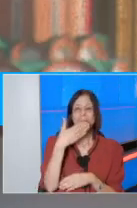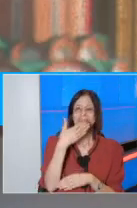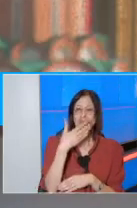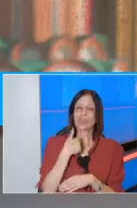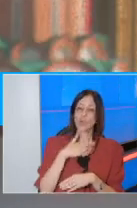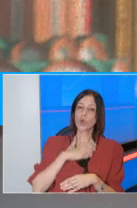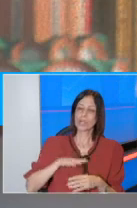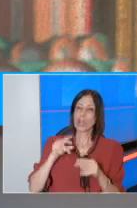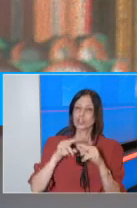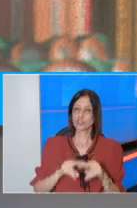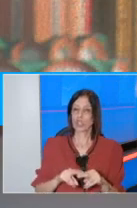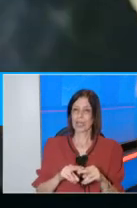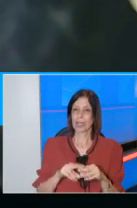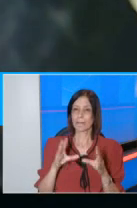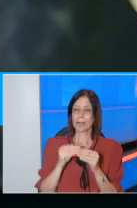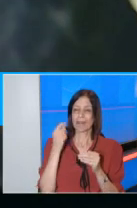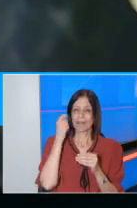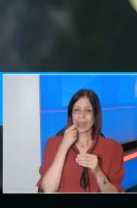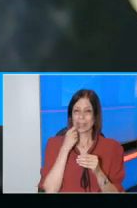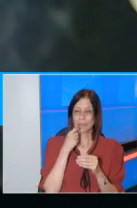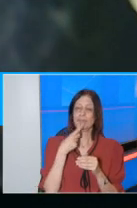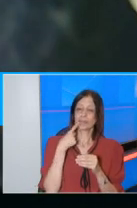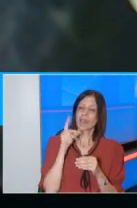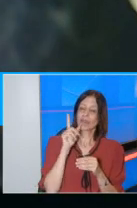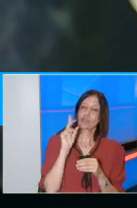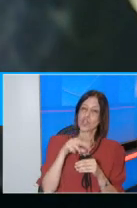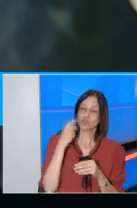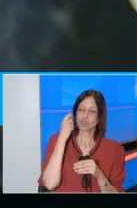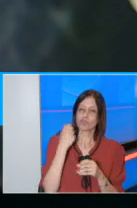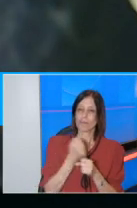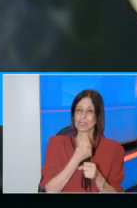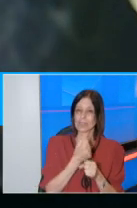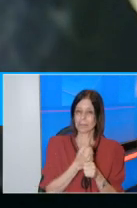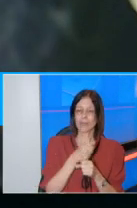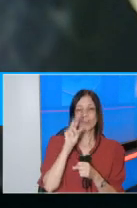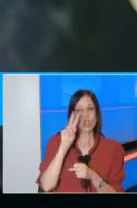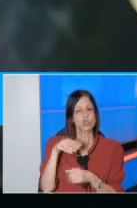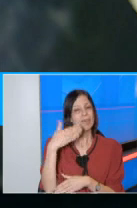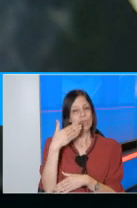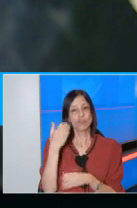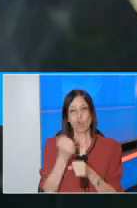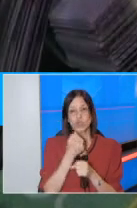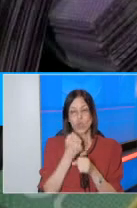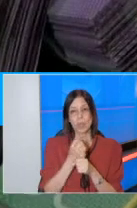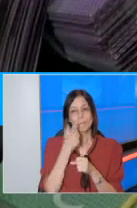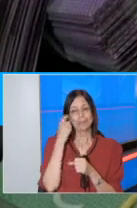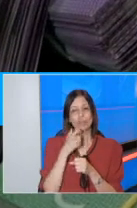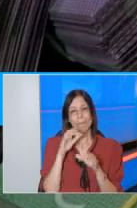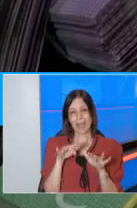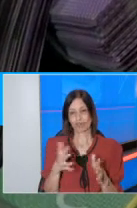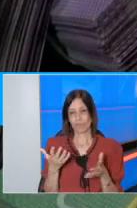רוצה להישאר אצל עבריינים. אבל יש כאן פושעים שמבצעים. ודרך אגב, יש מדינות שמבצעות פשעי